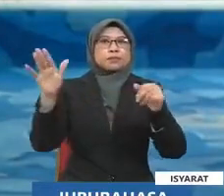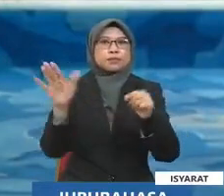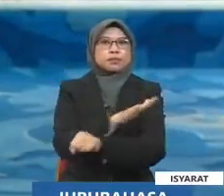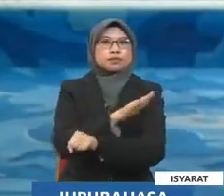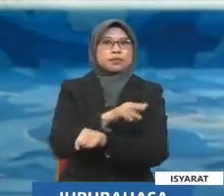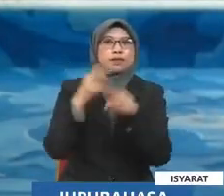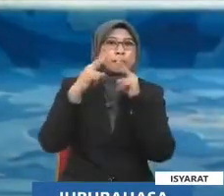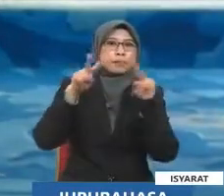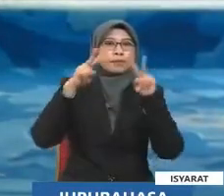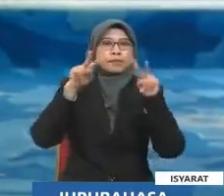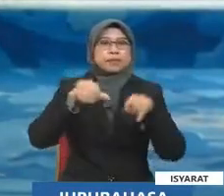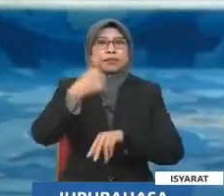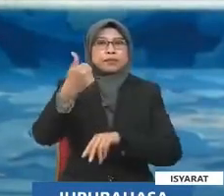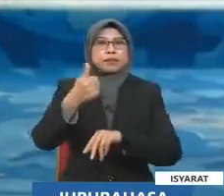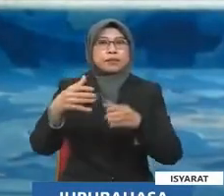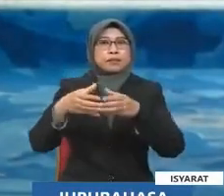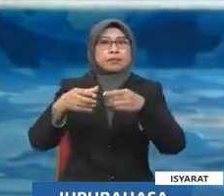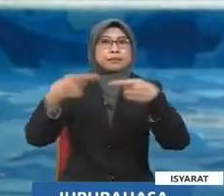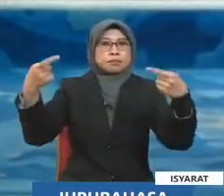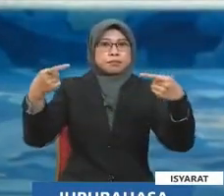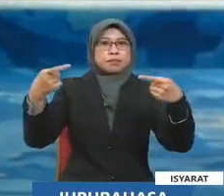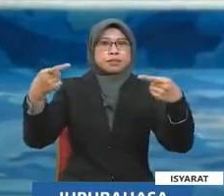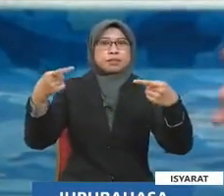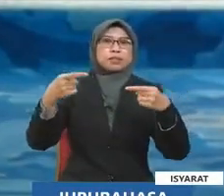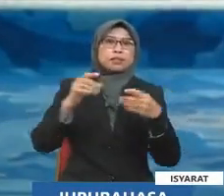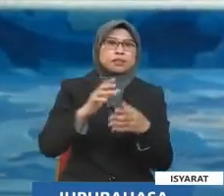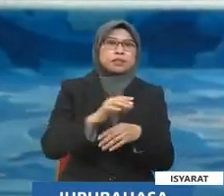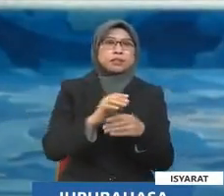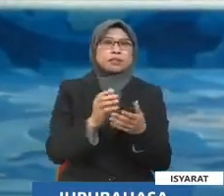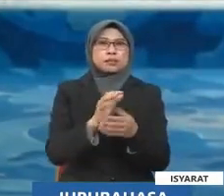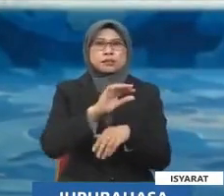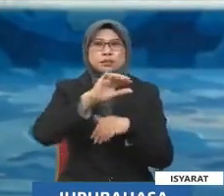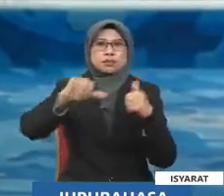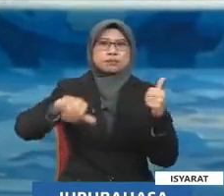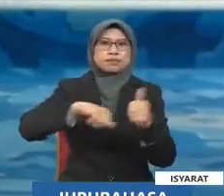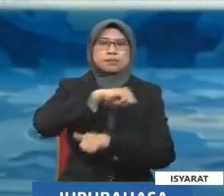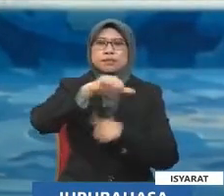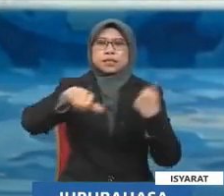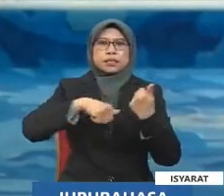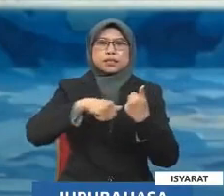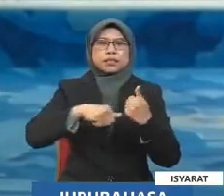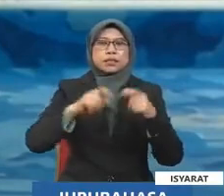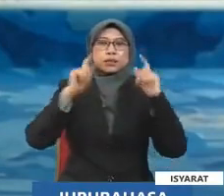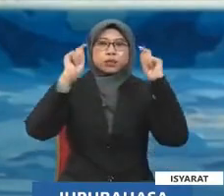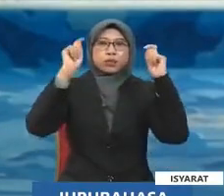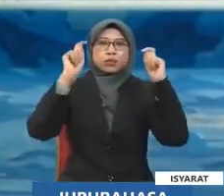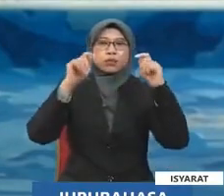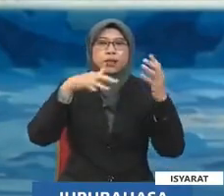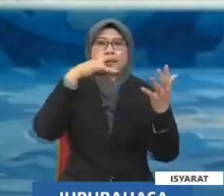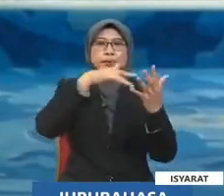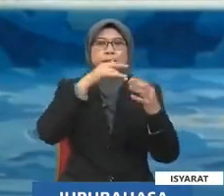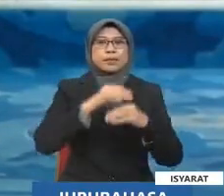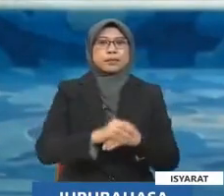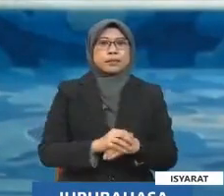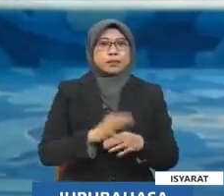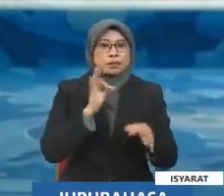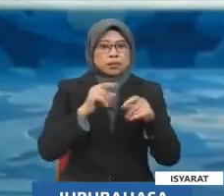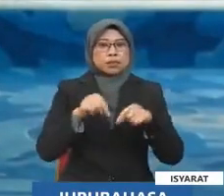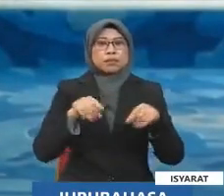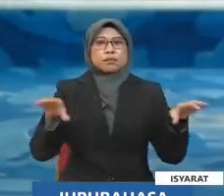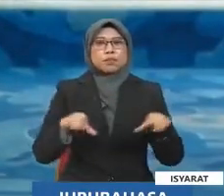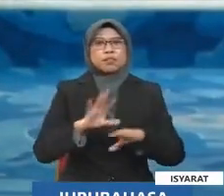kepada pandangan-pandangan lain, bukan saja pemangkang, civil society, para tokoh akademik. Kerana kalau ini dilakukan, tak